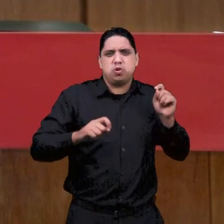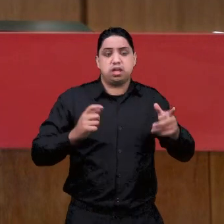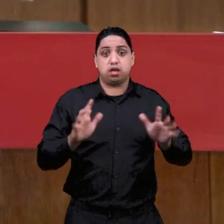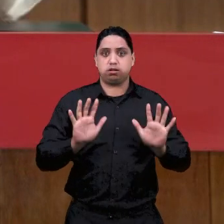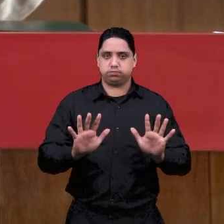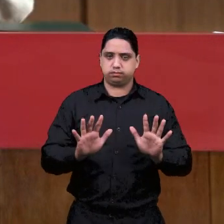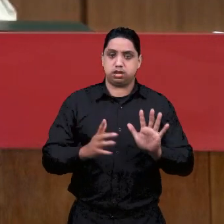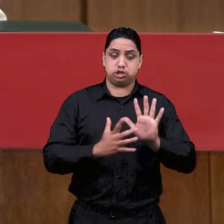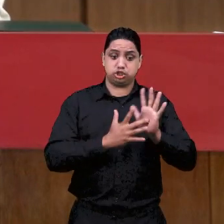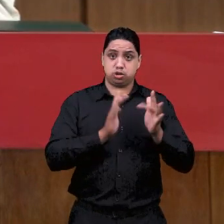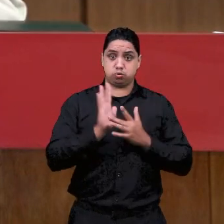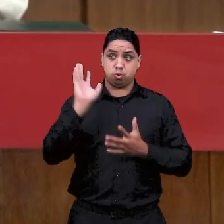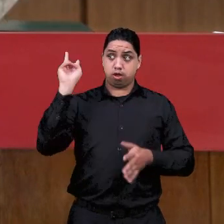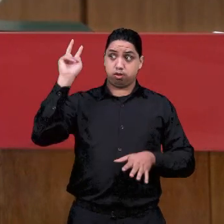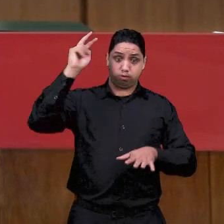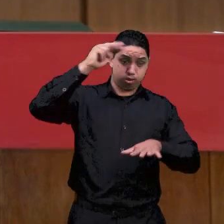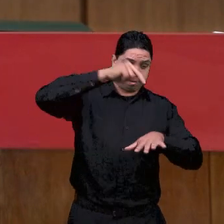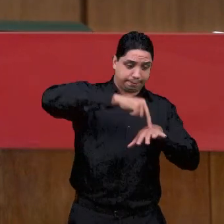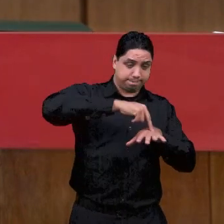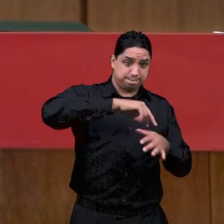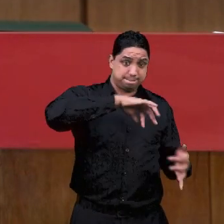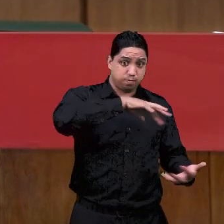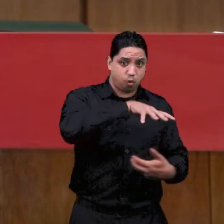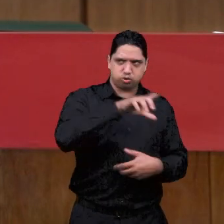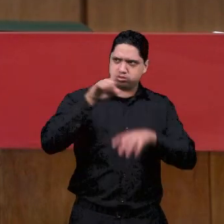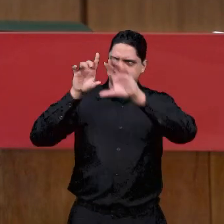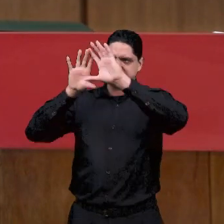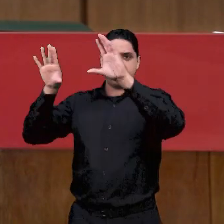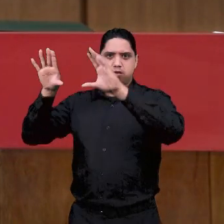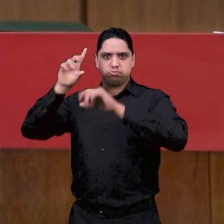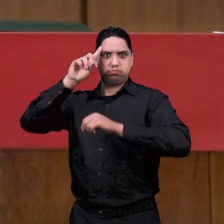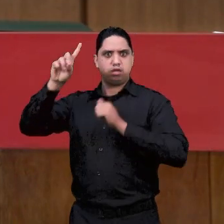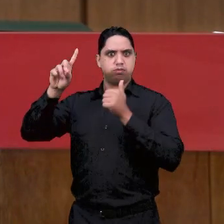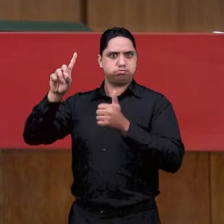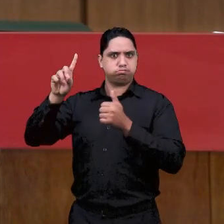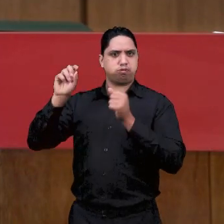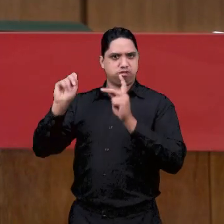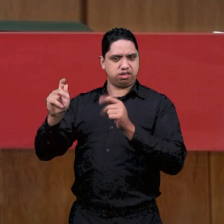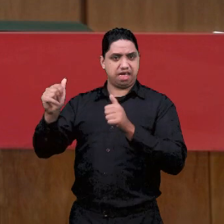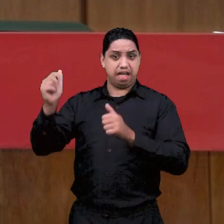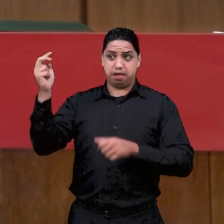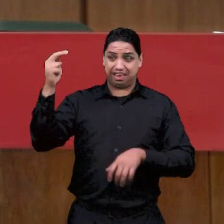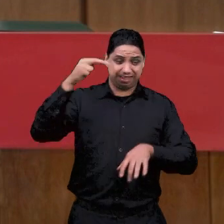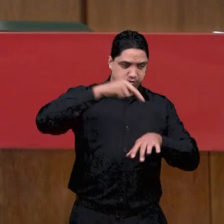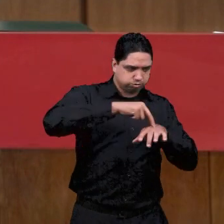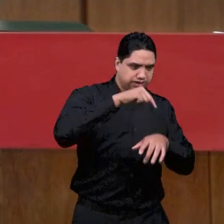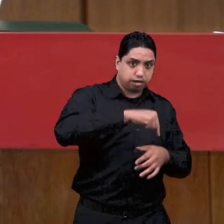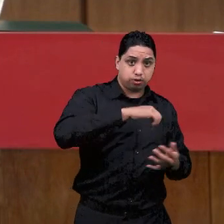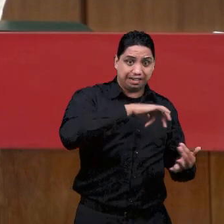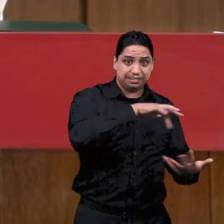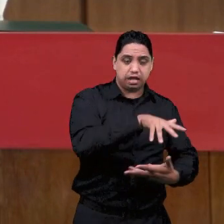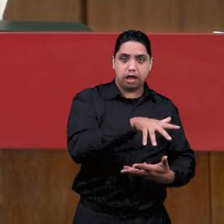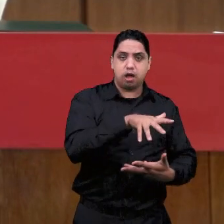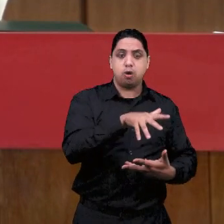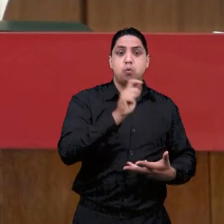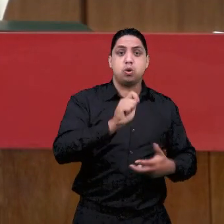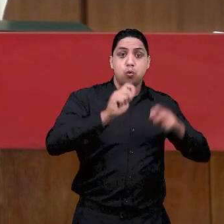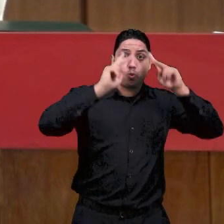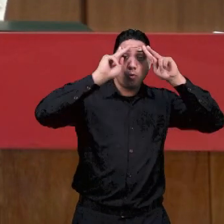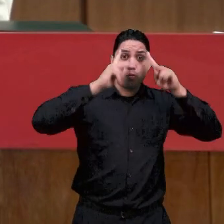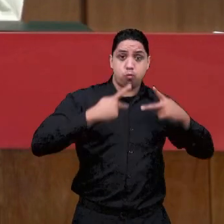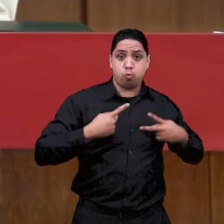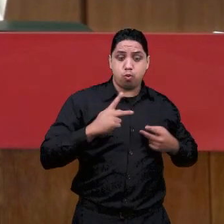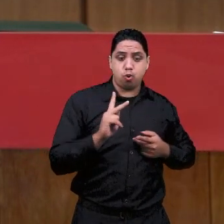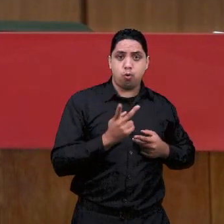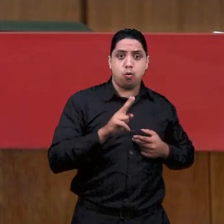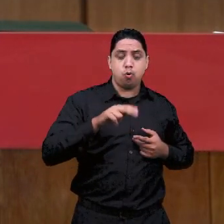venu comme un homme, sa naissance, la préoccupation biblique de l'enseignement, c'est